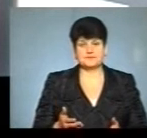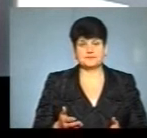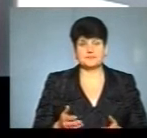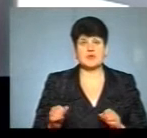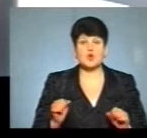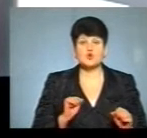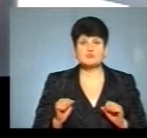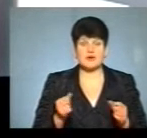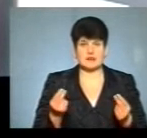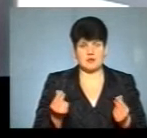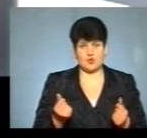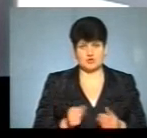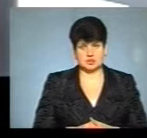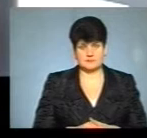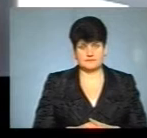розпорядника коштів.